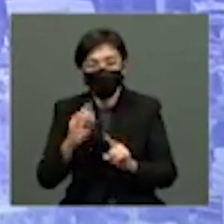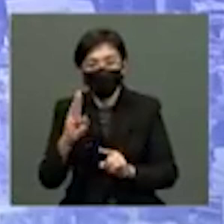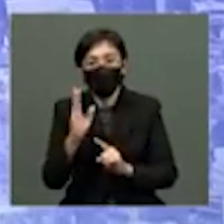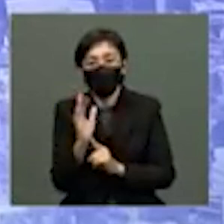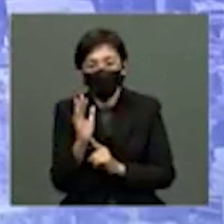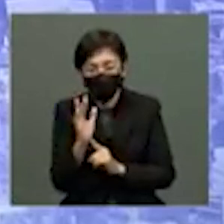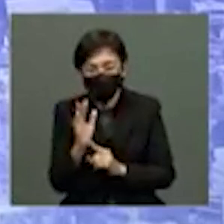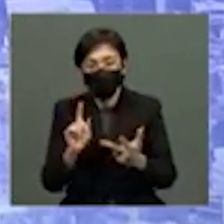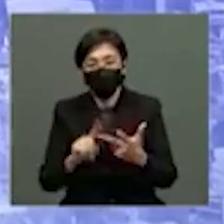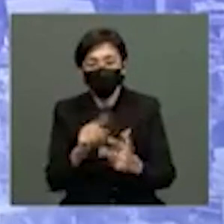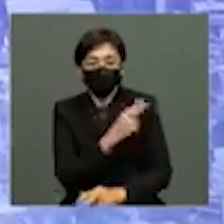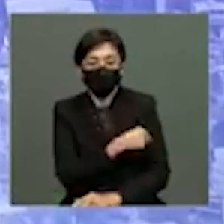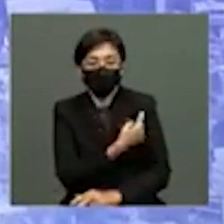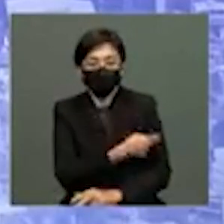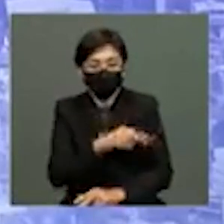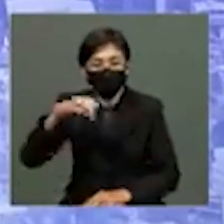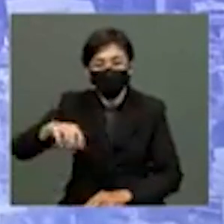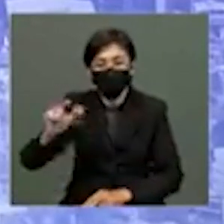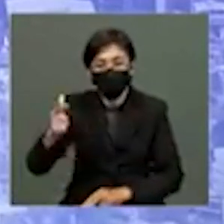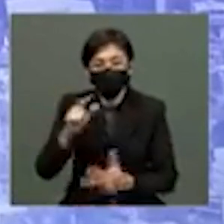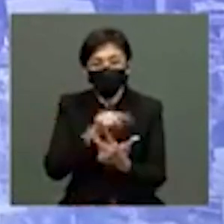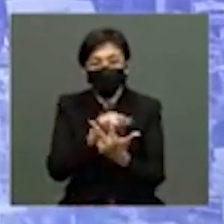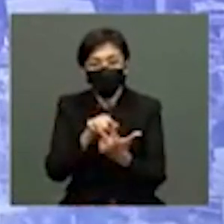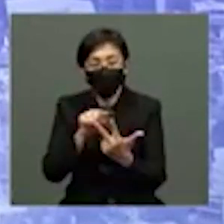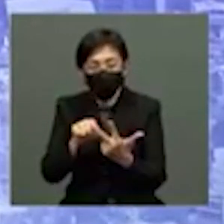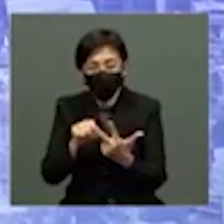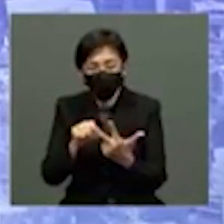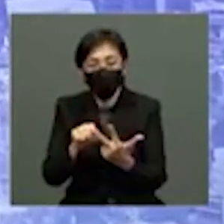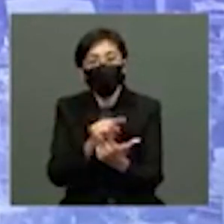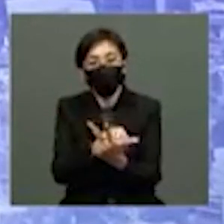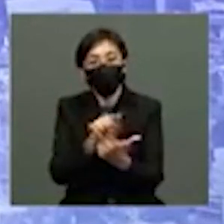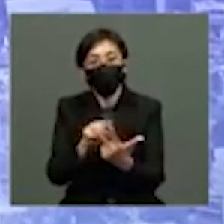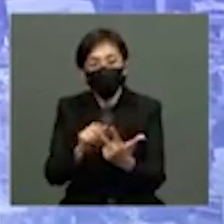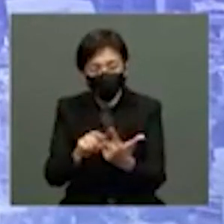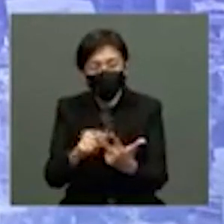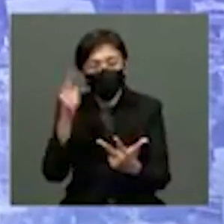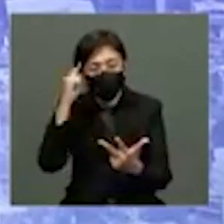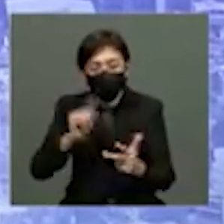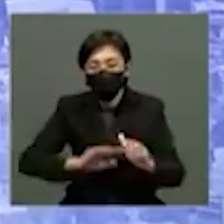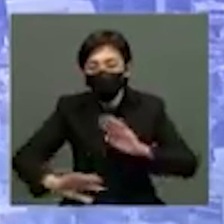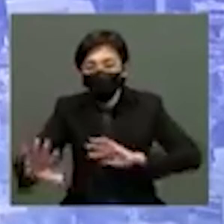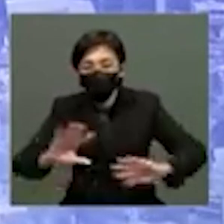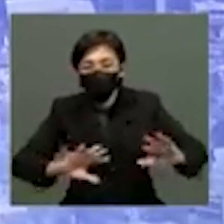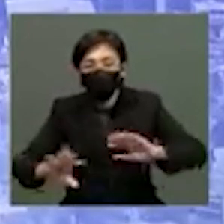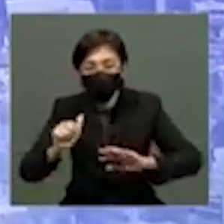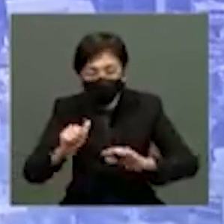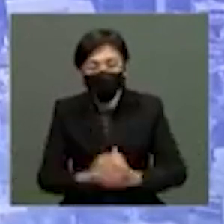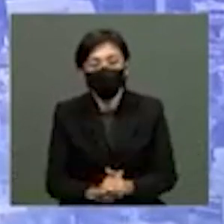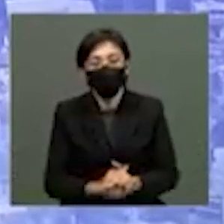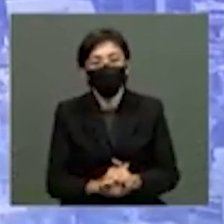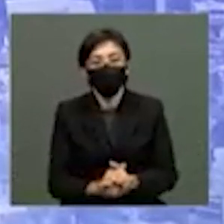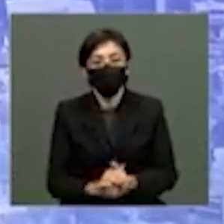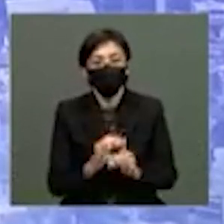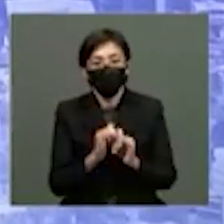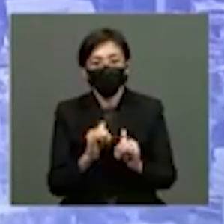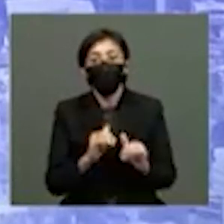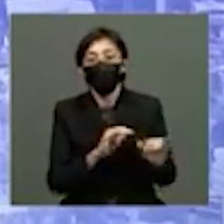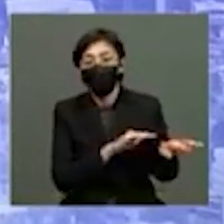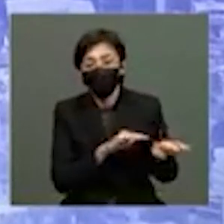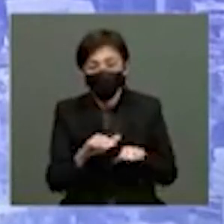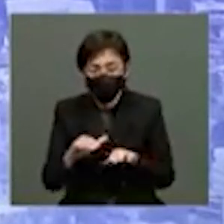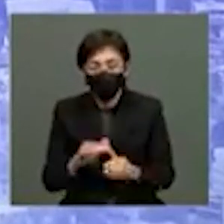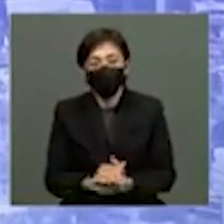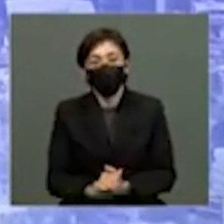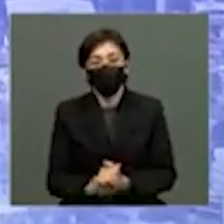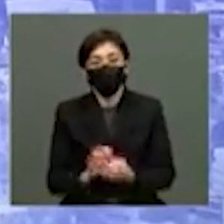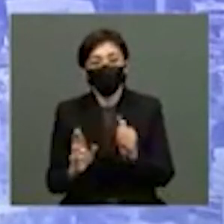าลบุษราคัม3แห่งนี้มีความสามารถนะครับเพราะฉะนั้นต้องมีรองปลัดกระทรวง